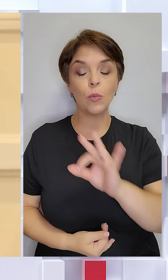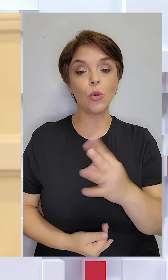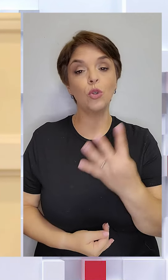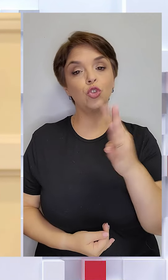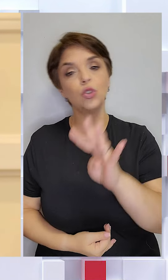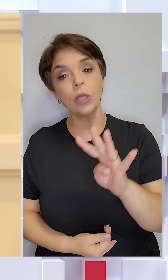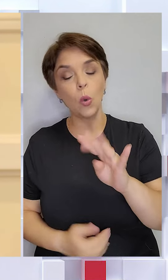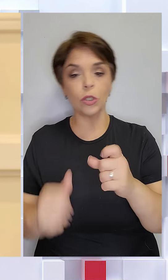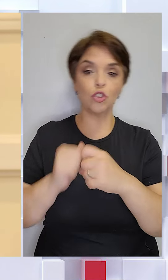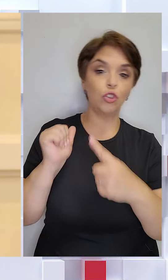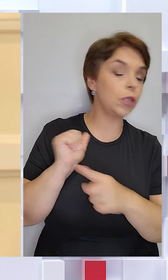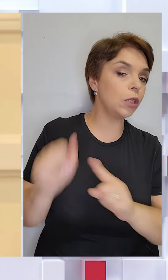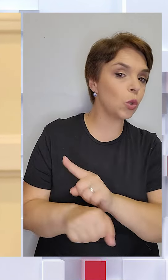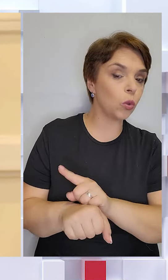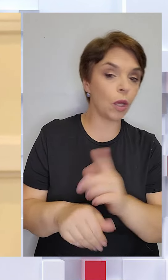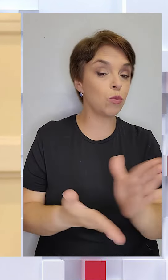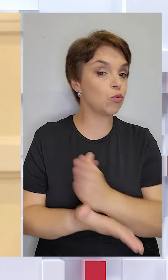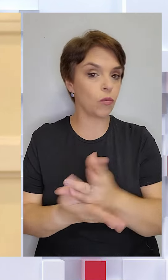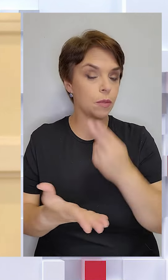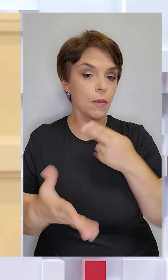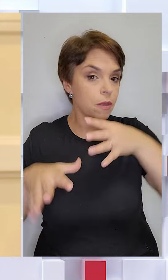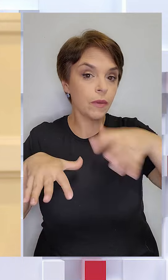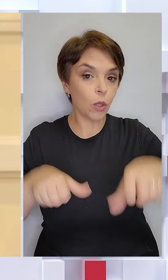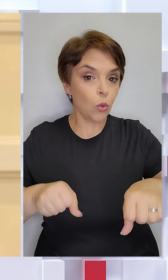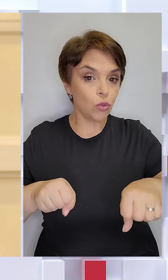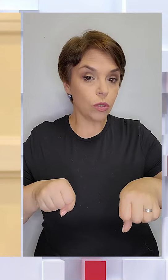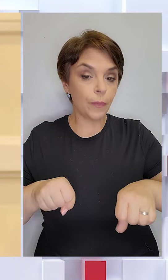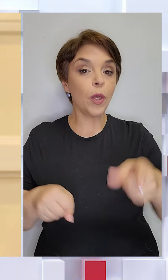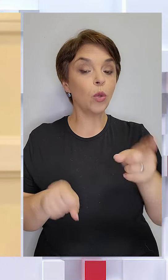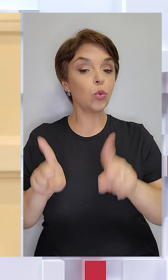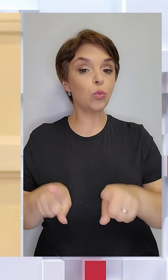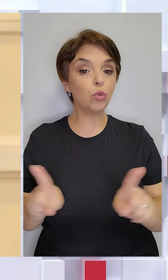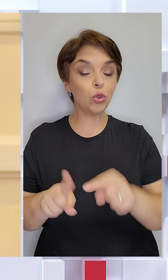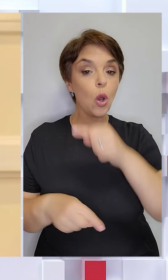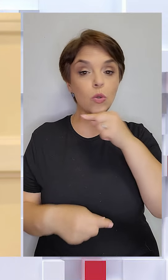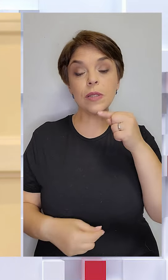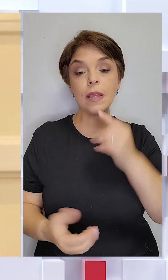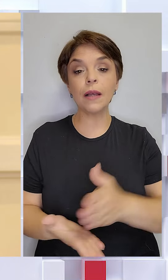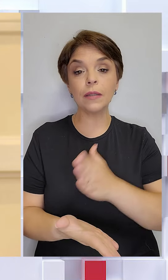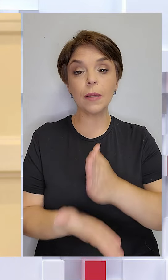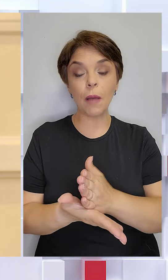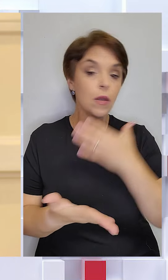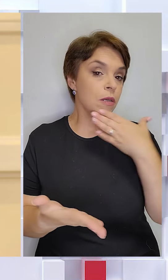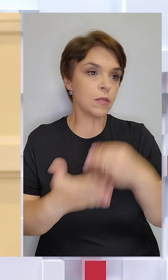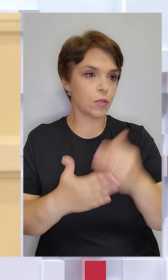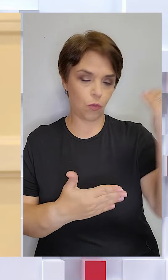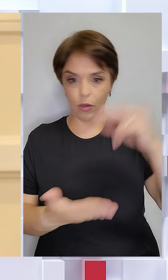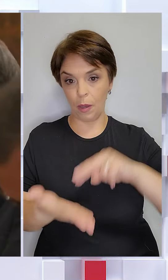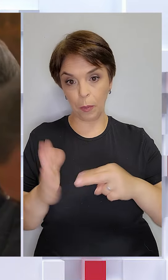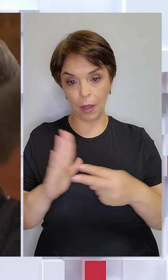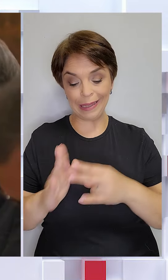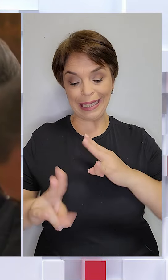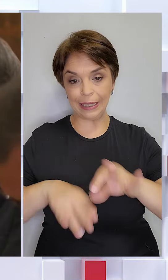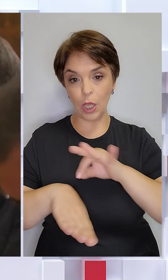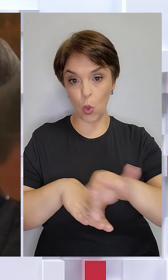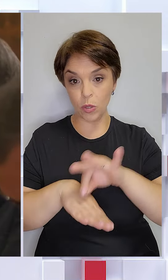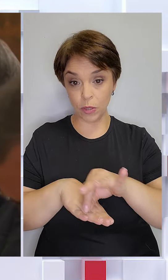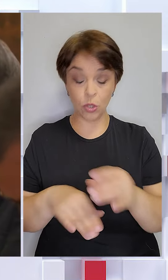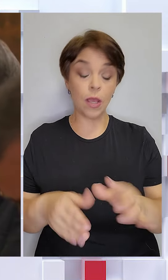4 години, 16 годин або зовсім без відключень, тому що росіяни мають свої плани